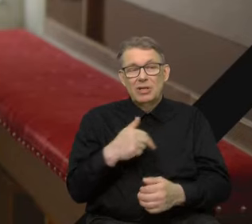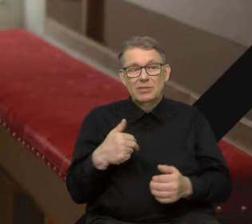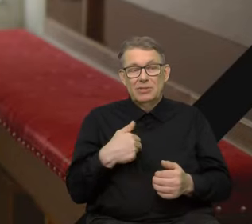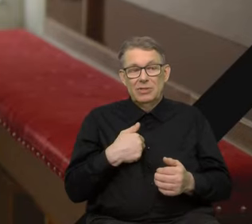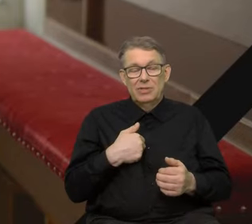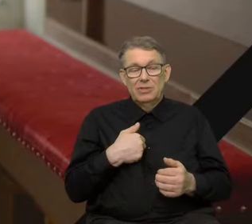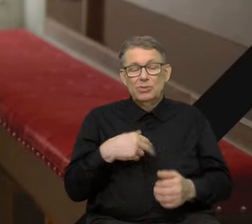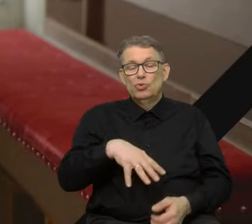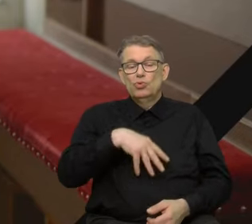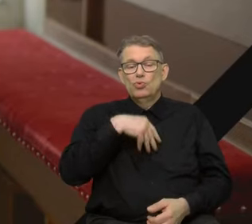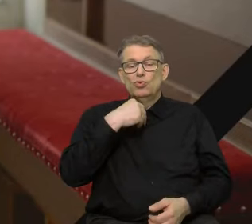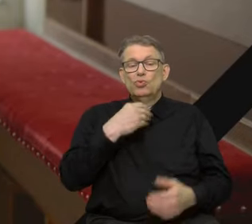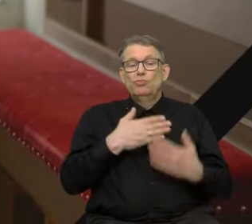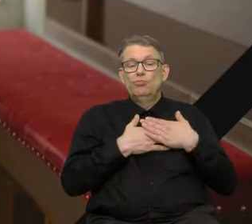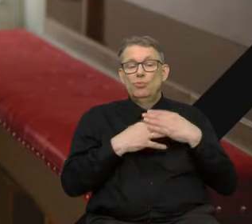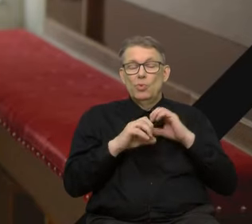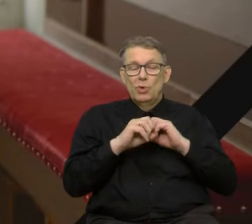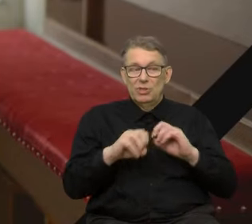miłosierdzia.